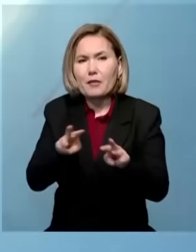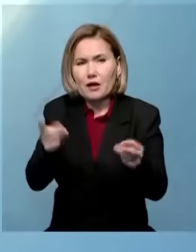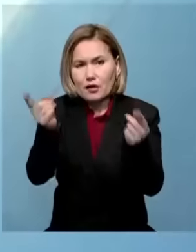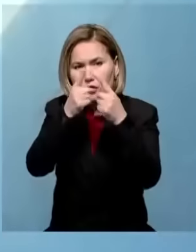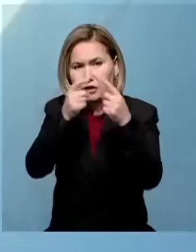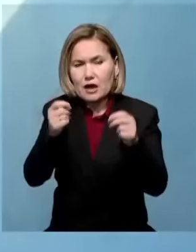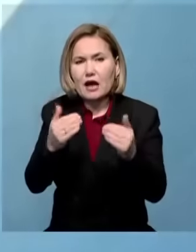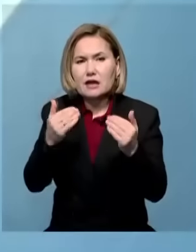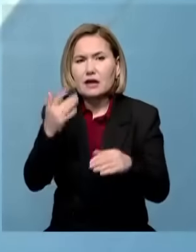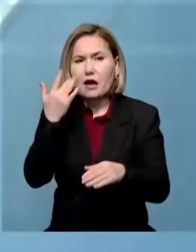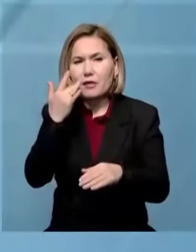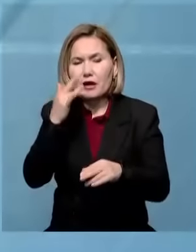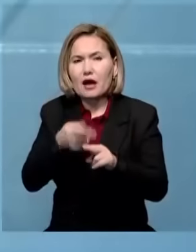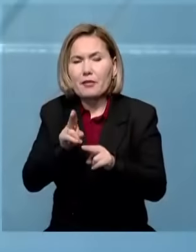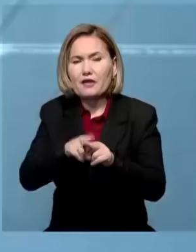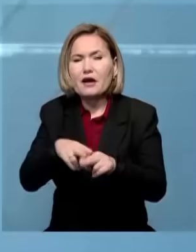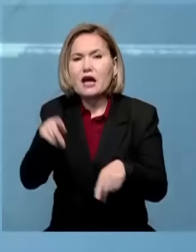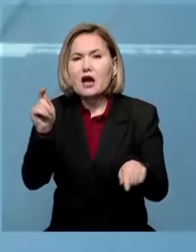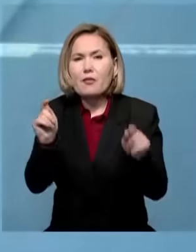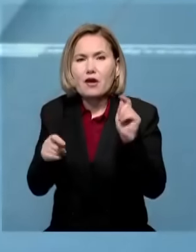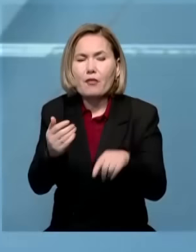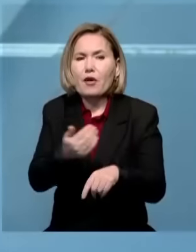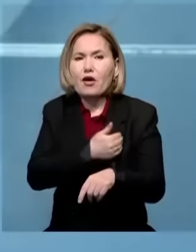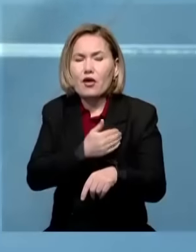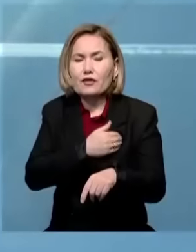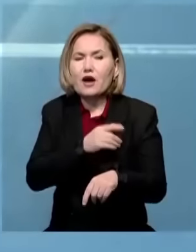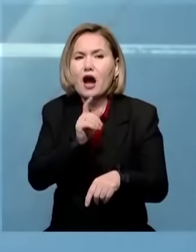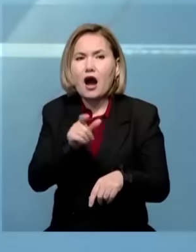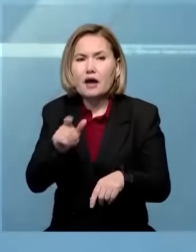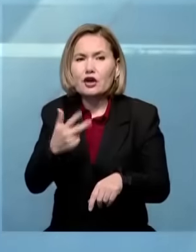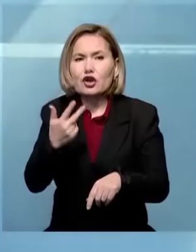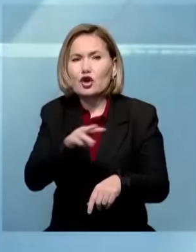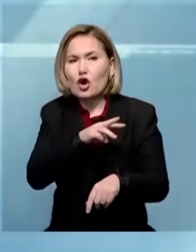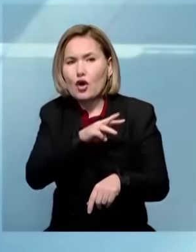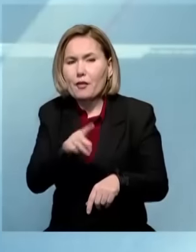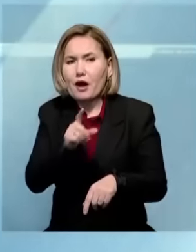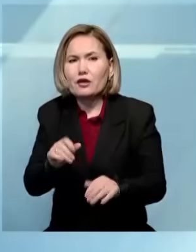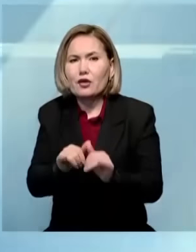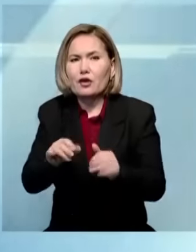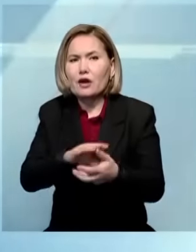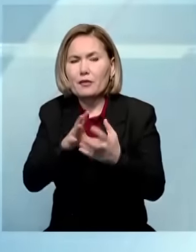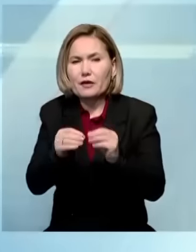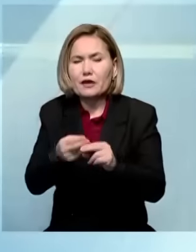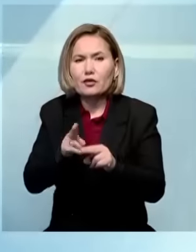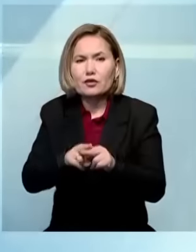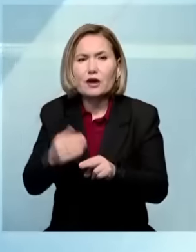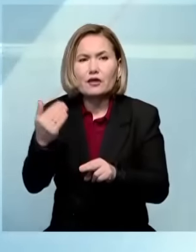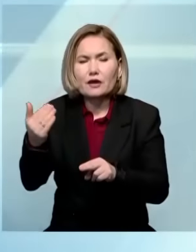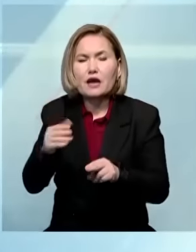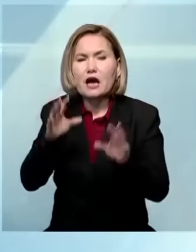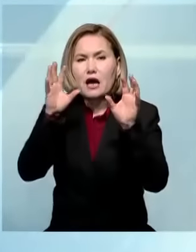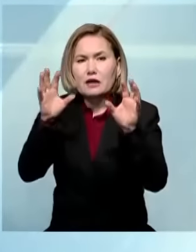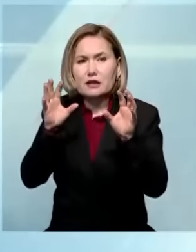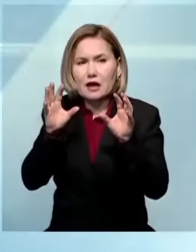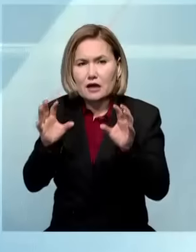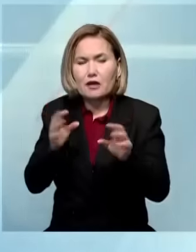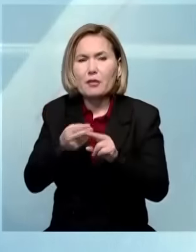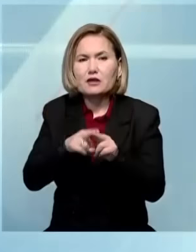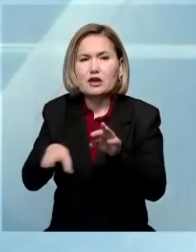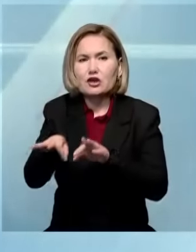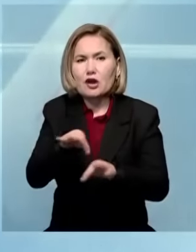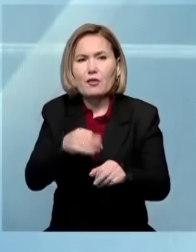министрлігінің мәлімдеуінше, қазір Америкаға пана іздеп барған босқындар саны 3 миллионға жеткен. Ал Сенат осы көші-қонға қатысты